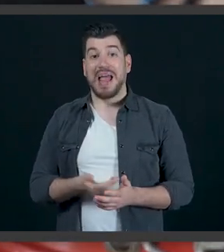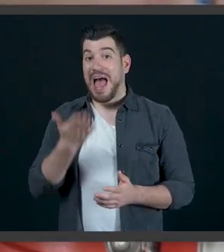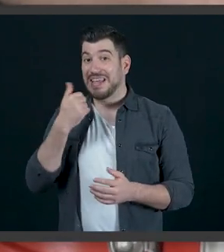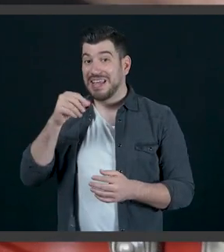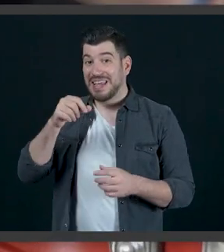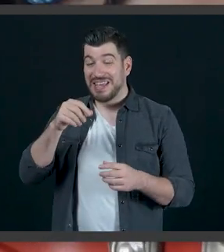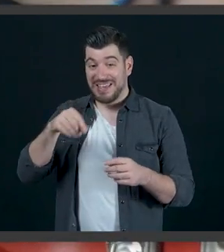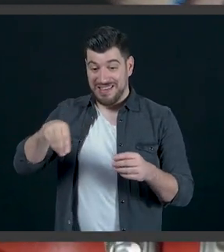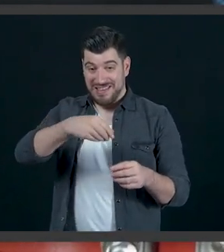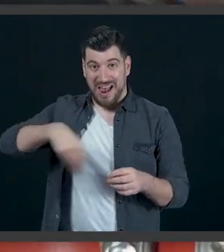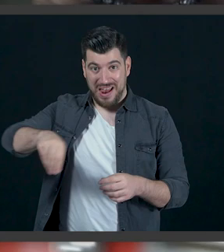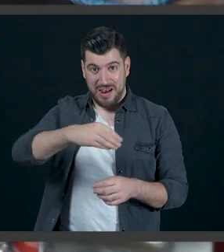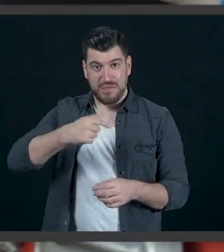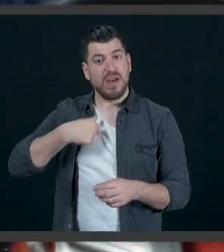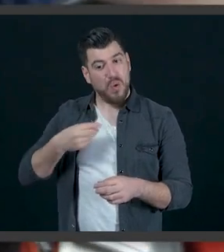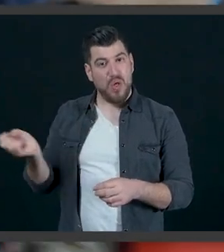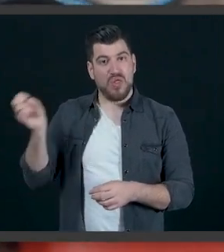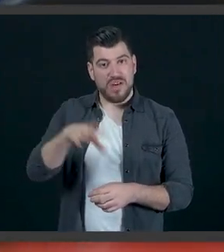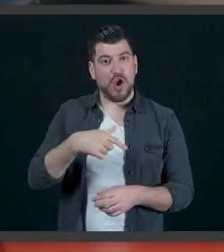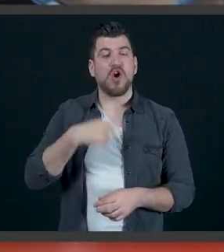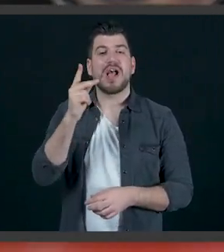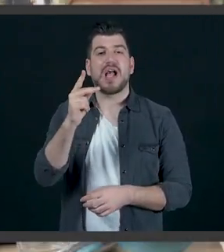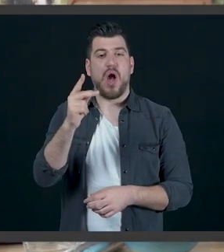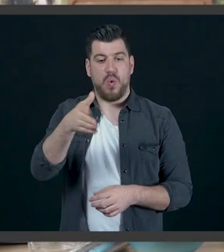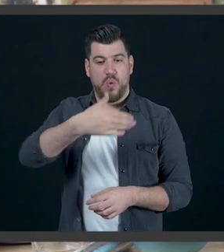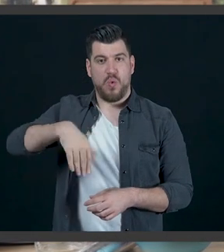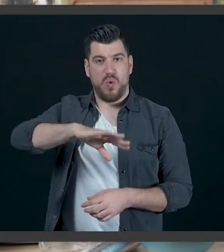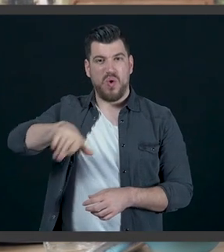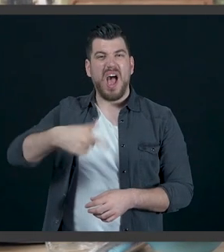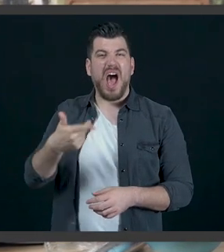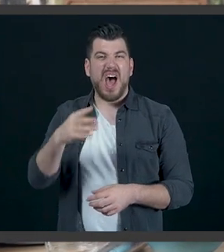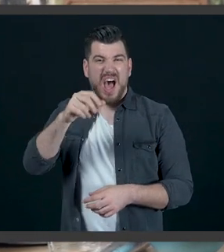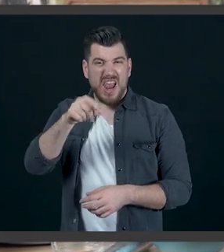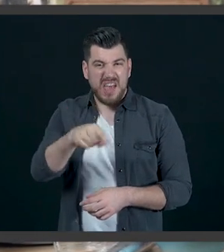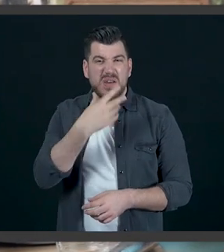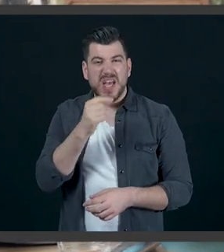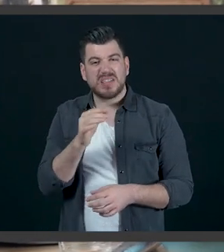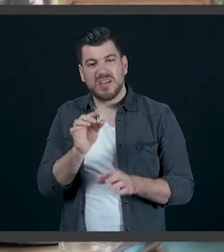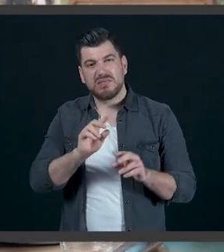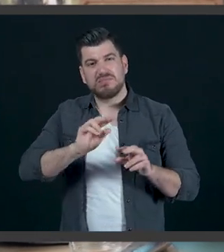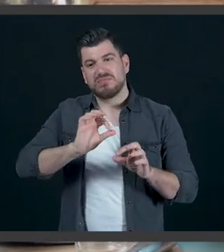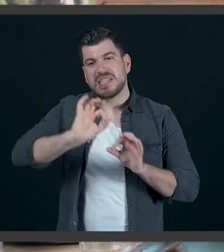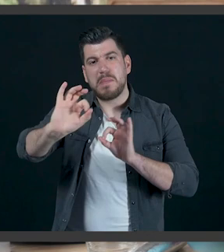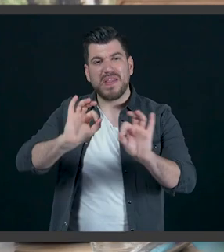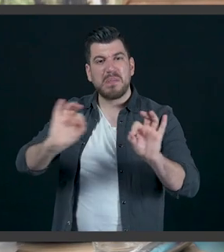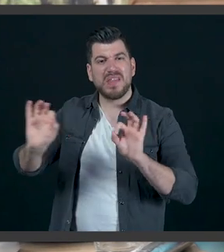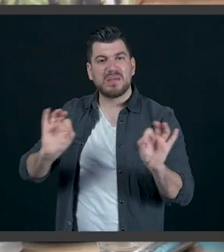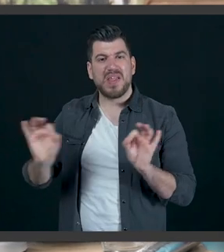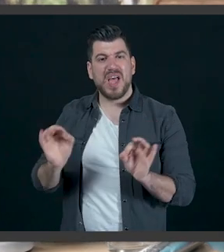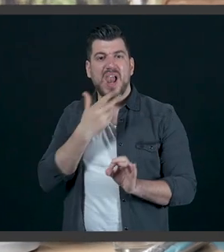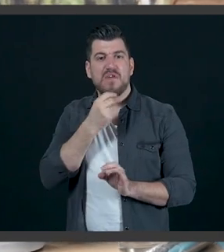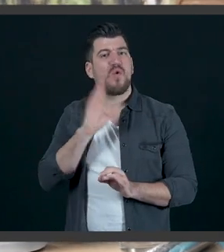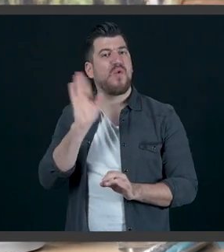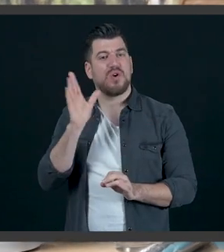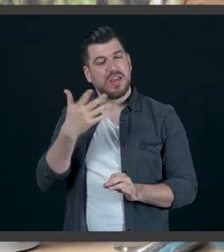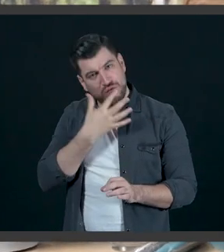θα βάλω κακάο, γιατί άμα βάλω αλεύρι, όταν θα κόψω τη σοκολατόπιτά μου γύρω-γύρω θα φαίνεται λευκά σημάδια. Θα φαίνονται λευκά σημάδια. Οπότε δεν το θέλουμε αυτό, γι' αυτό το